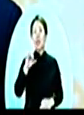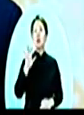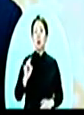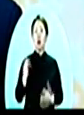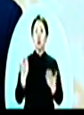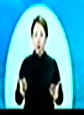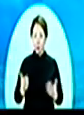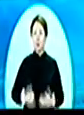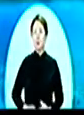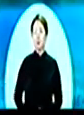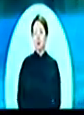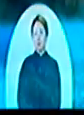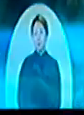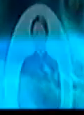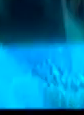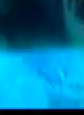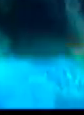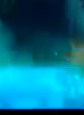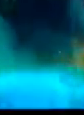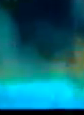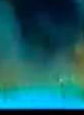үзэх учиртай байна.